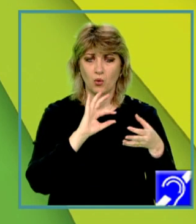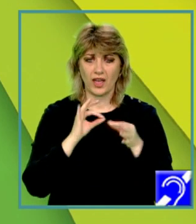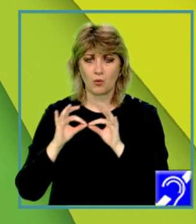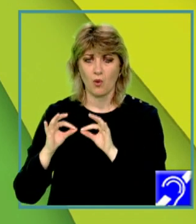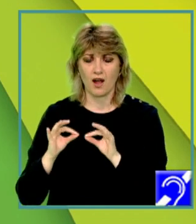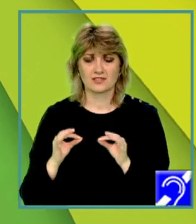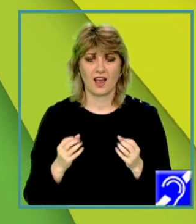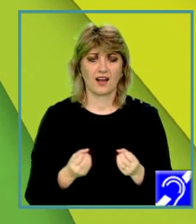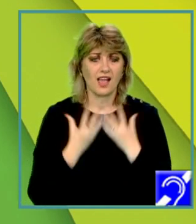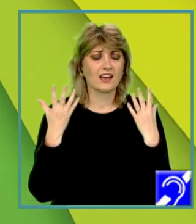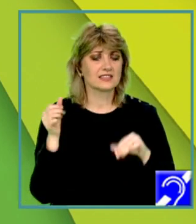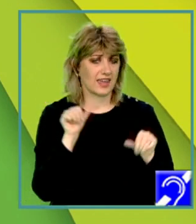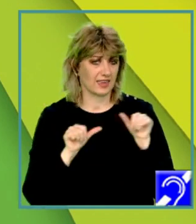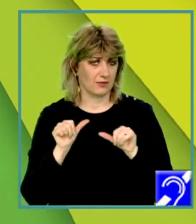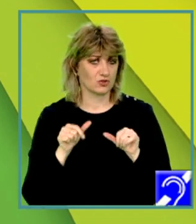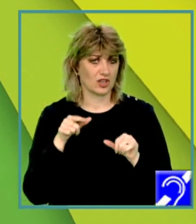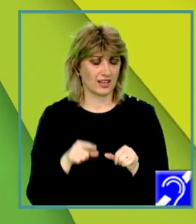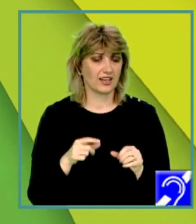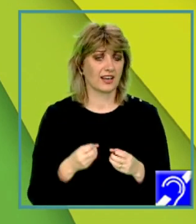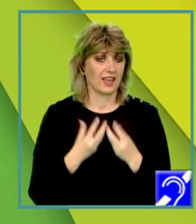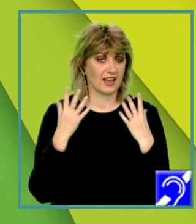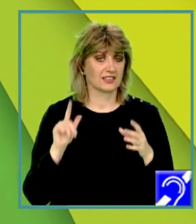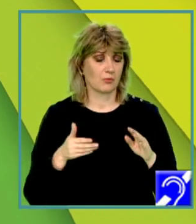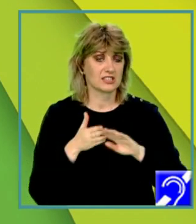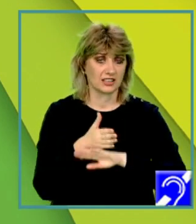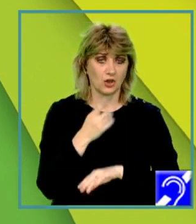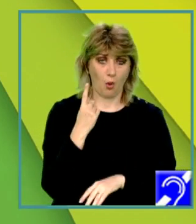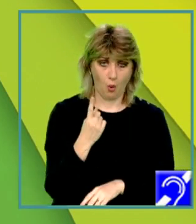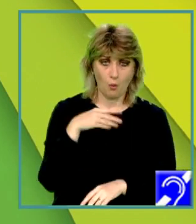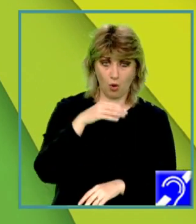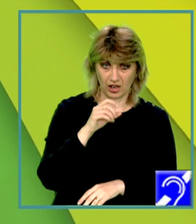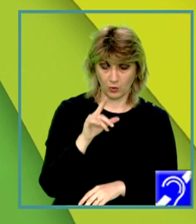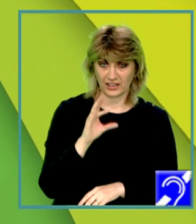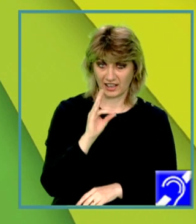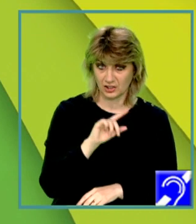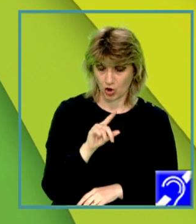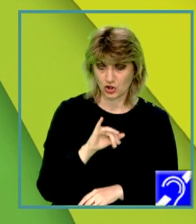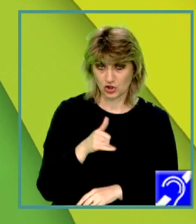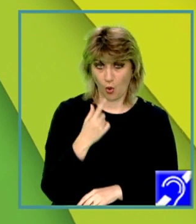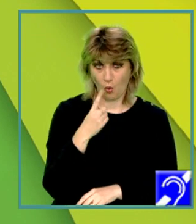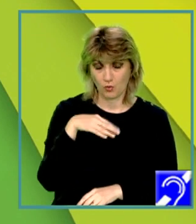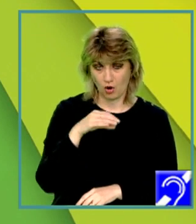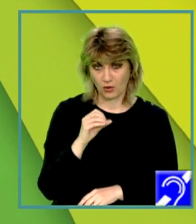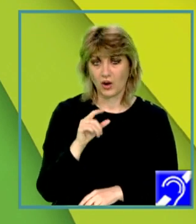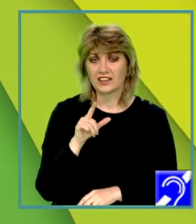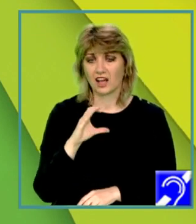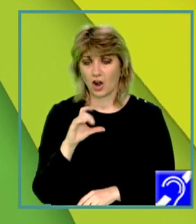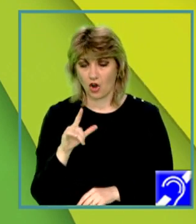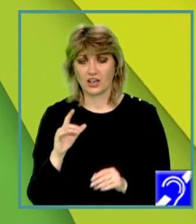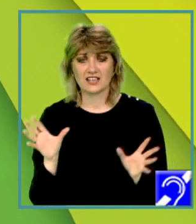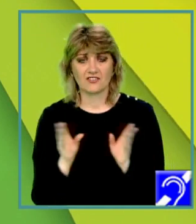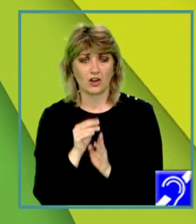chimice în reacție trebuie să intre o moleculă de hidrogen și o moleculă de clor pentru a forma două